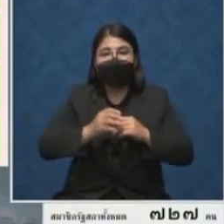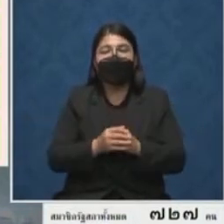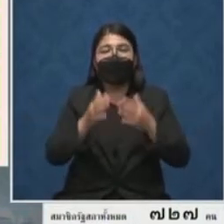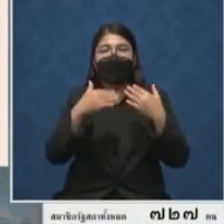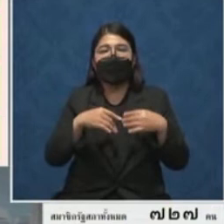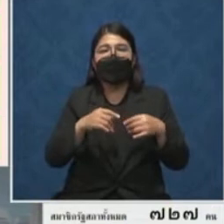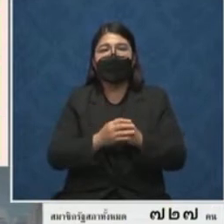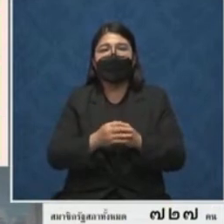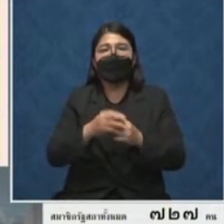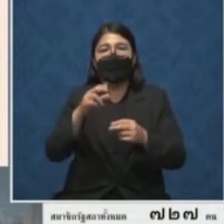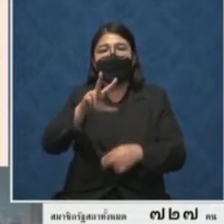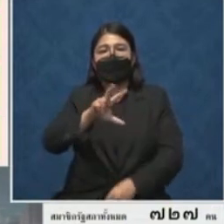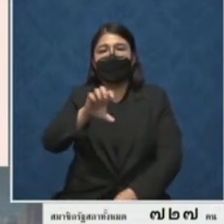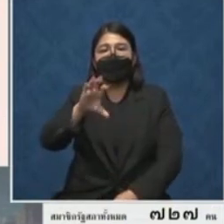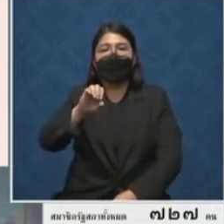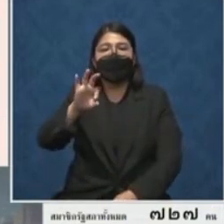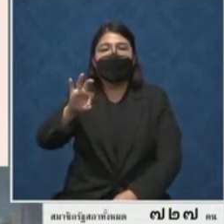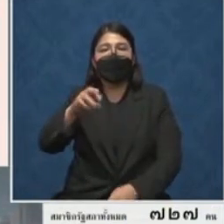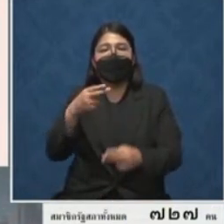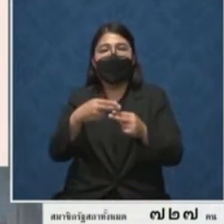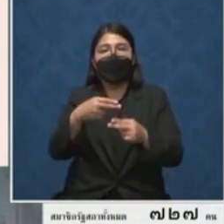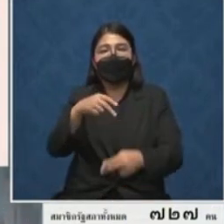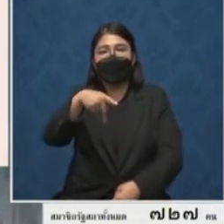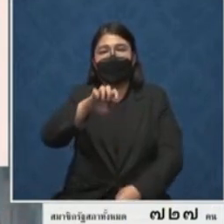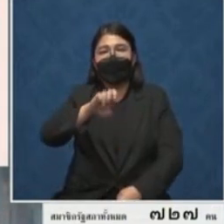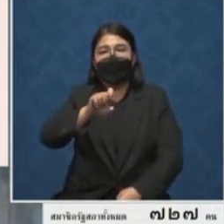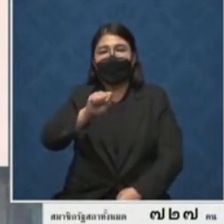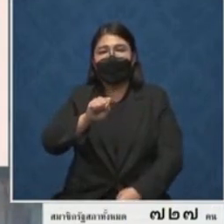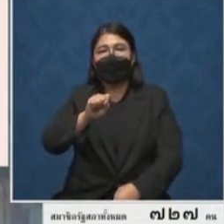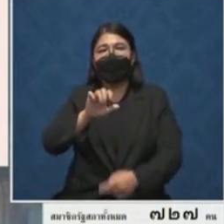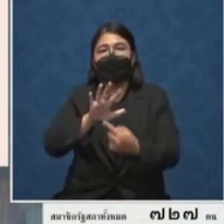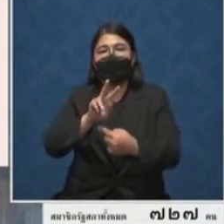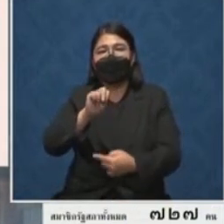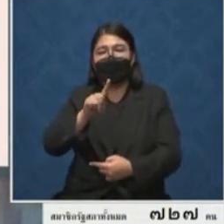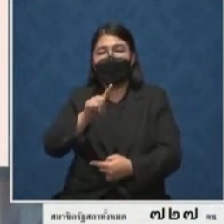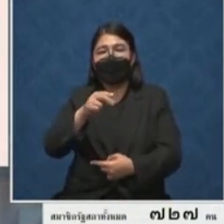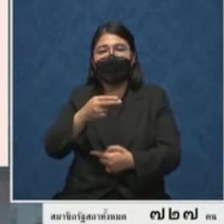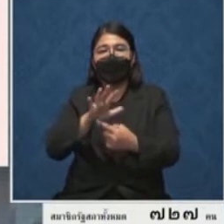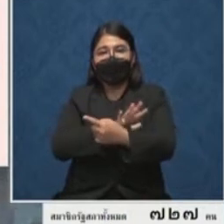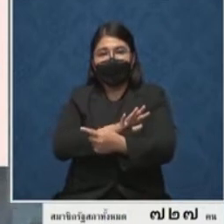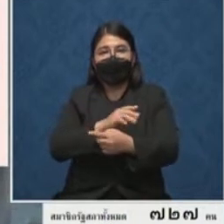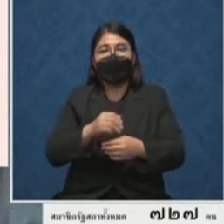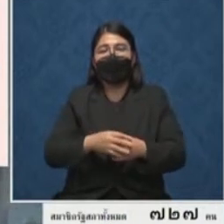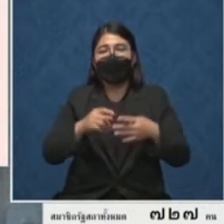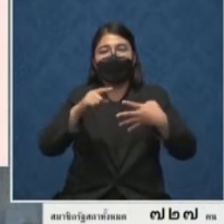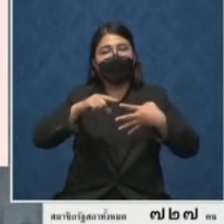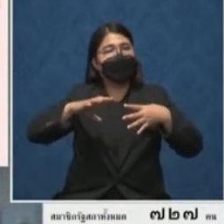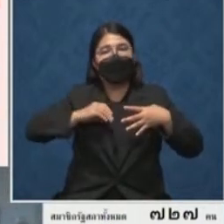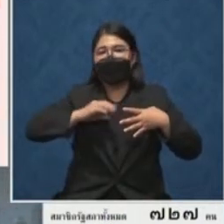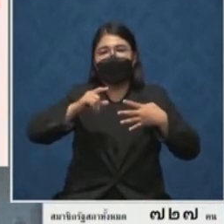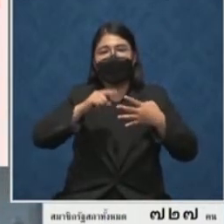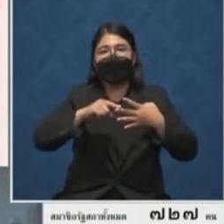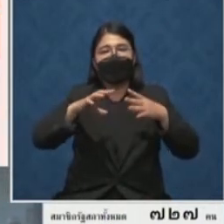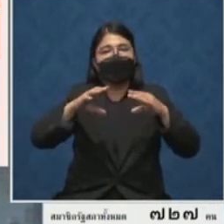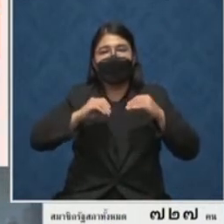359พลตำรวจโทพิสันจุนดิโลก 1ไม่รับหลักการ2ไม่รับหลักการ3ไม่รับหลักการ